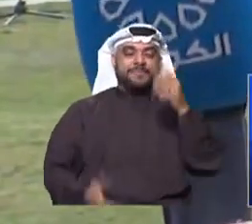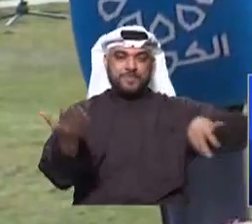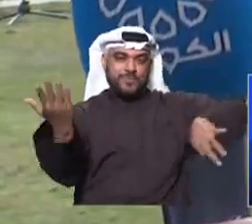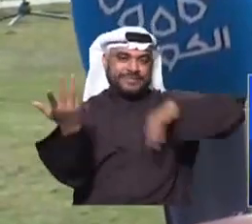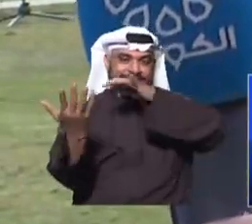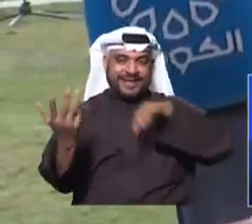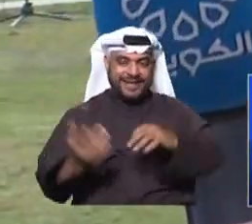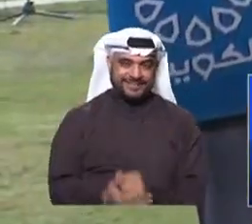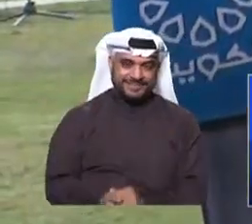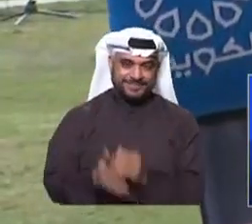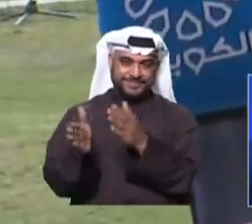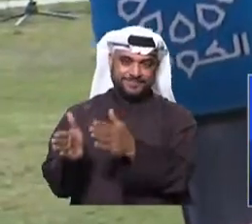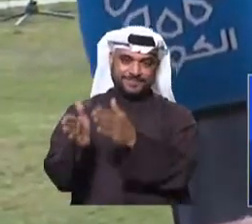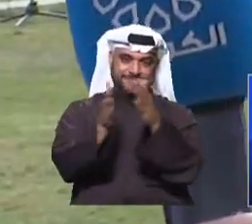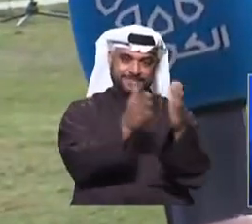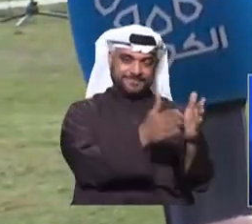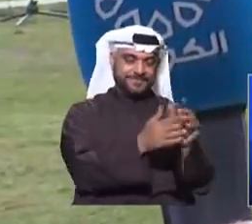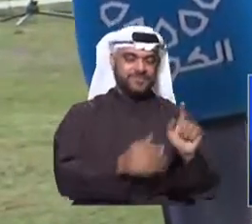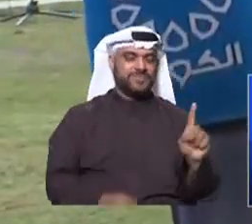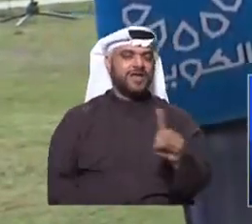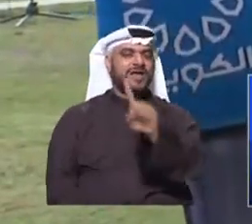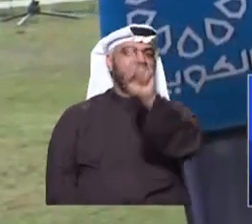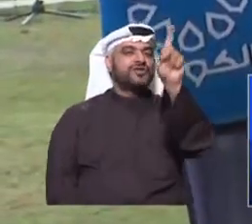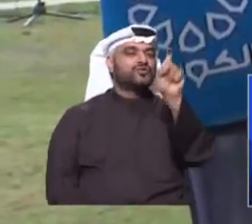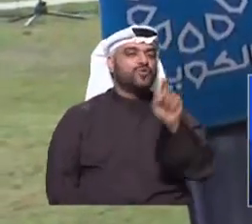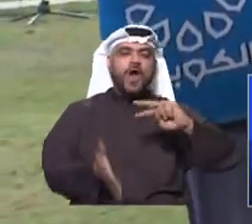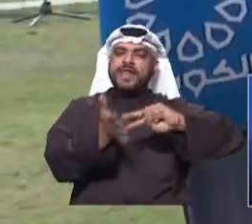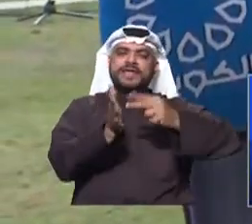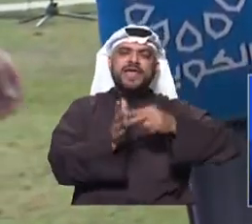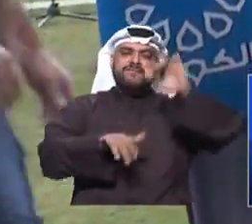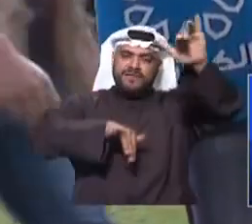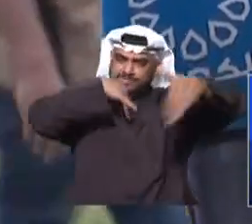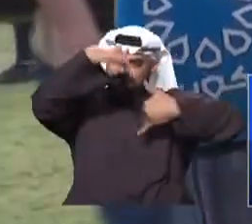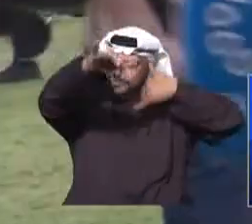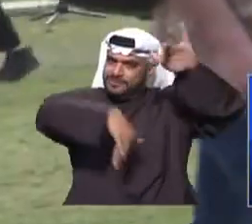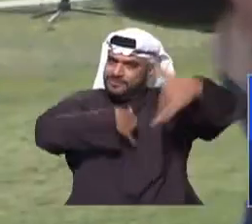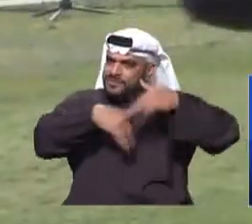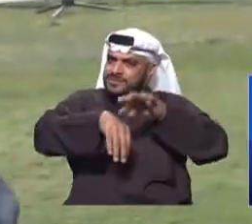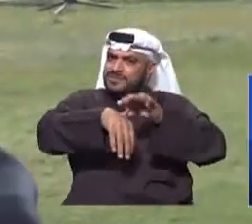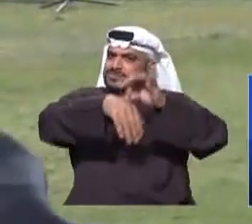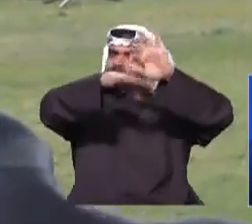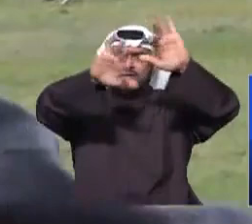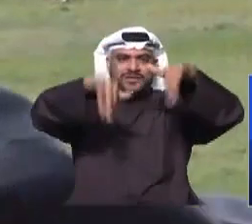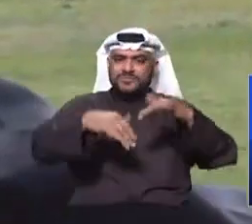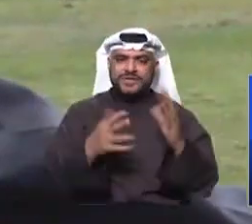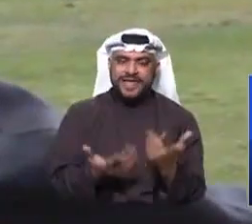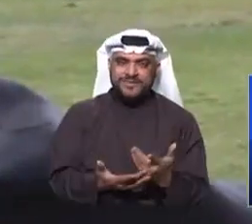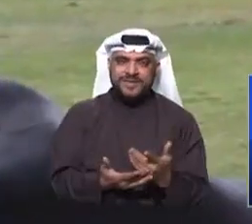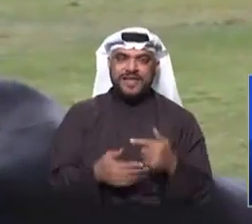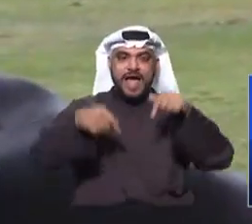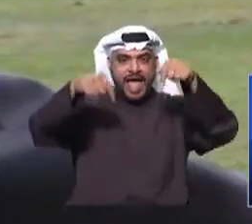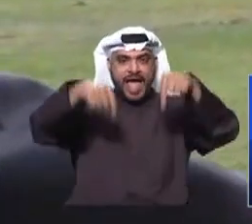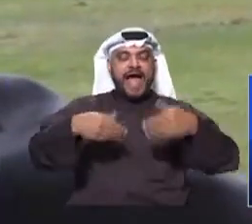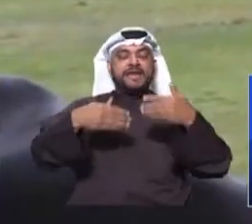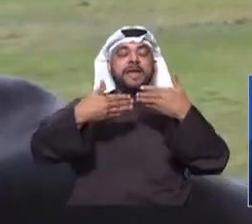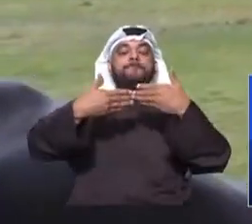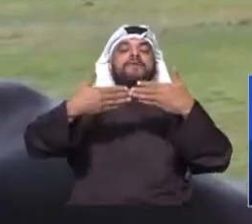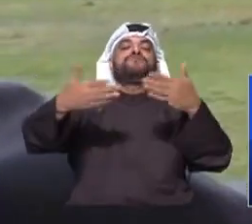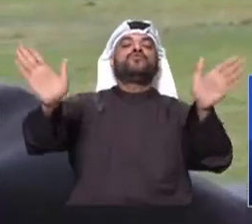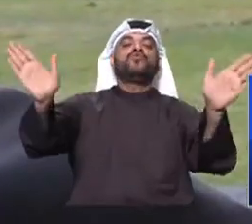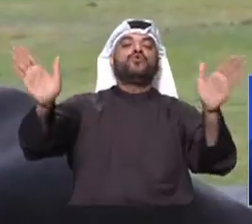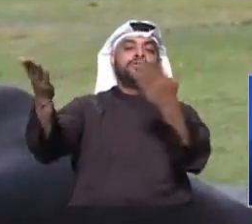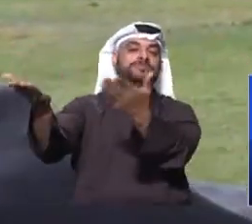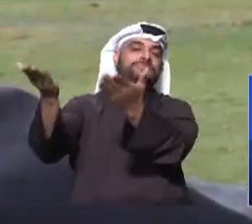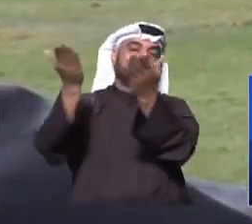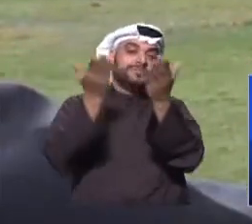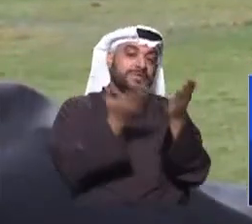كيف سيتم استقبال يعني الجمهور الكريم في مركز جابر الثقافي؟ طبعا احنا الأبواب مفتوحة للجميع